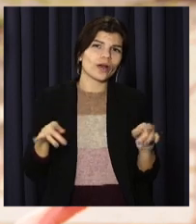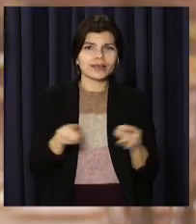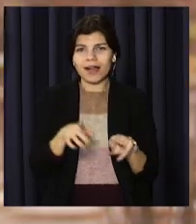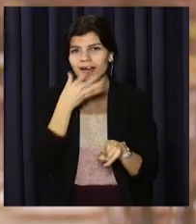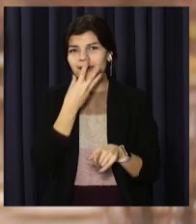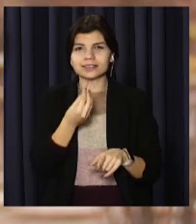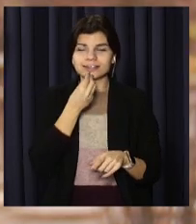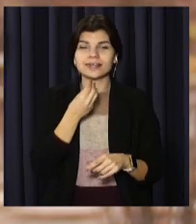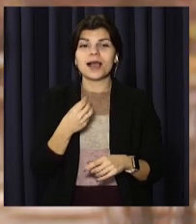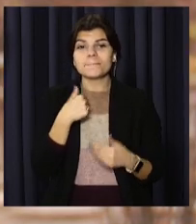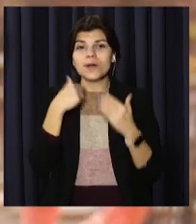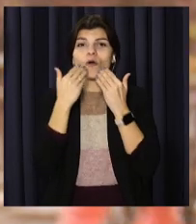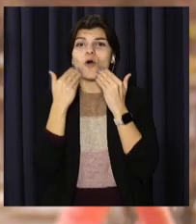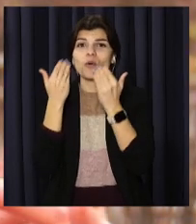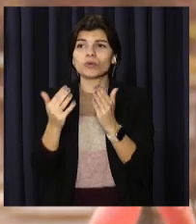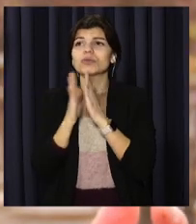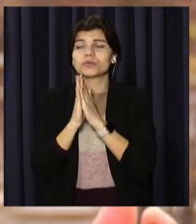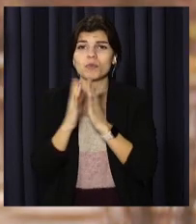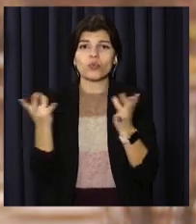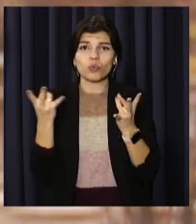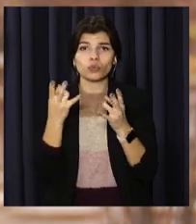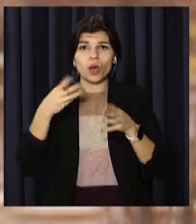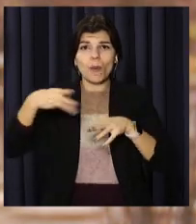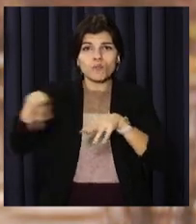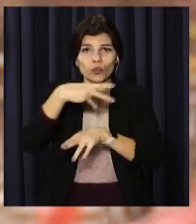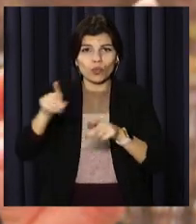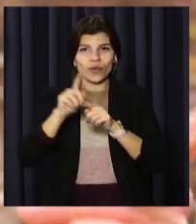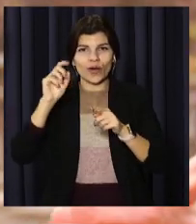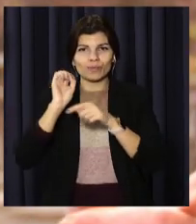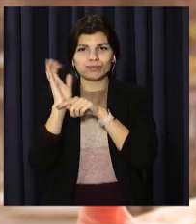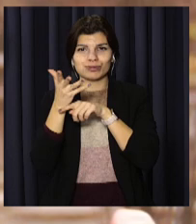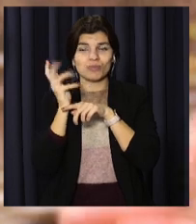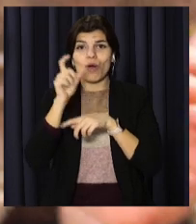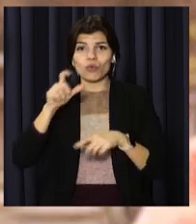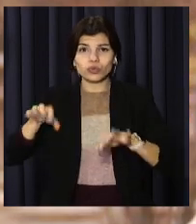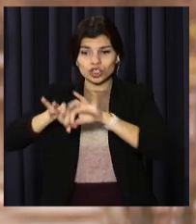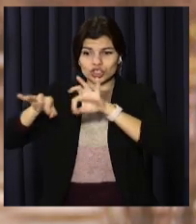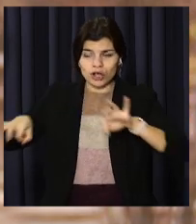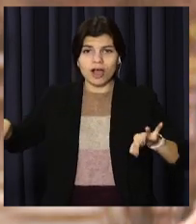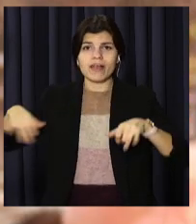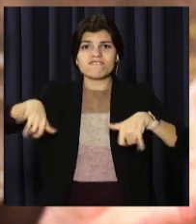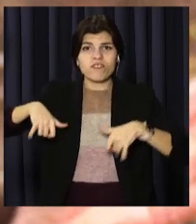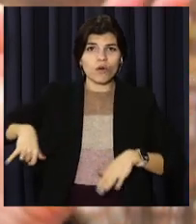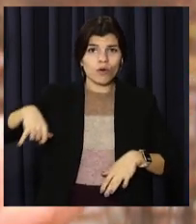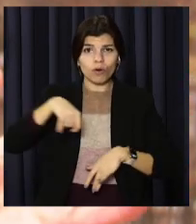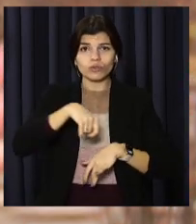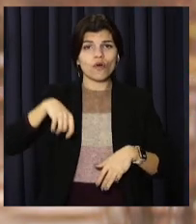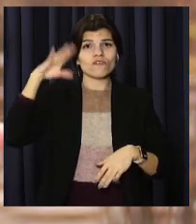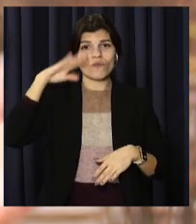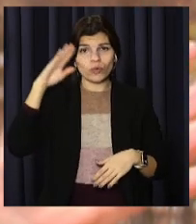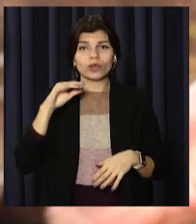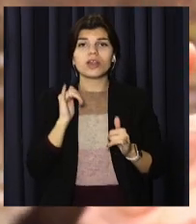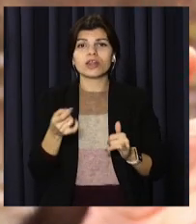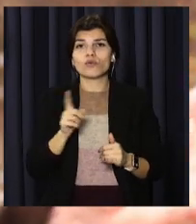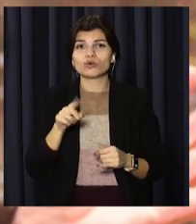красота была. И мы обращались, что нужен полив, потому что люди шлангами, ведрами носили воду для